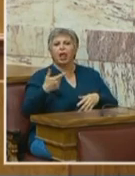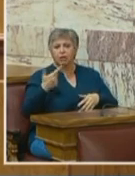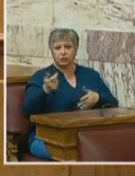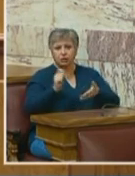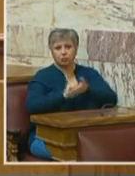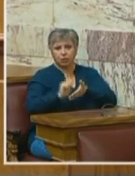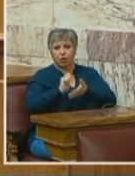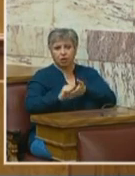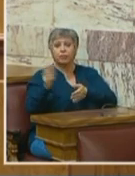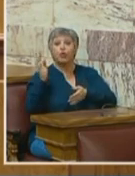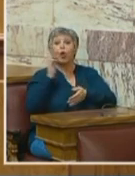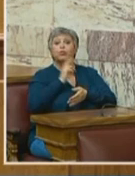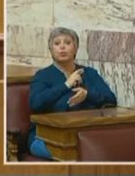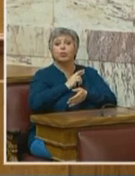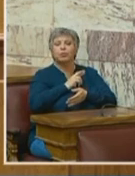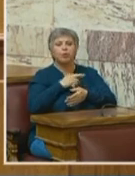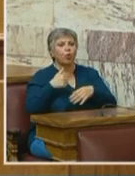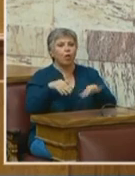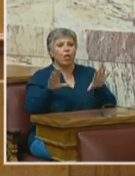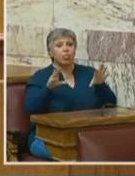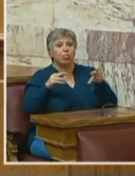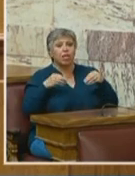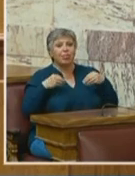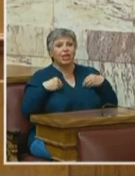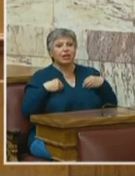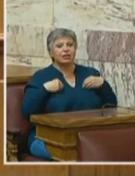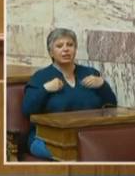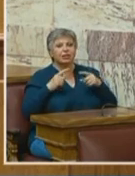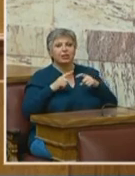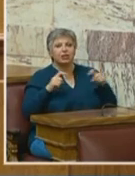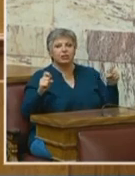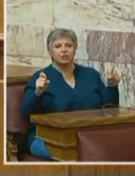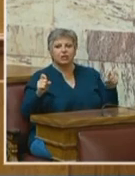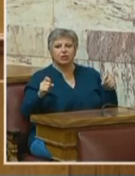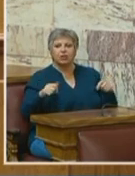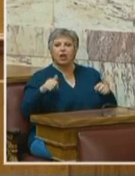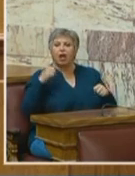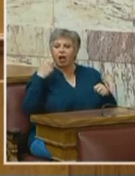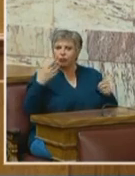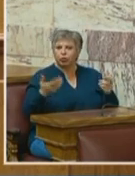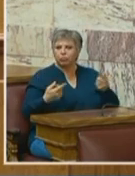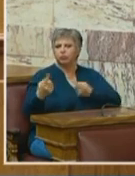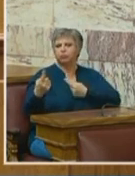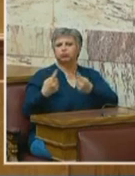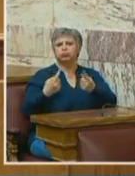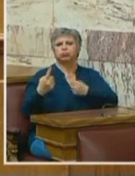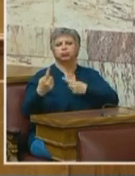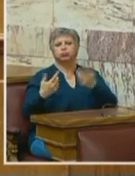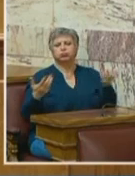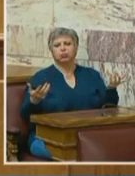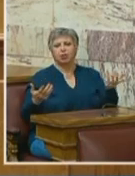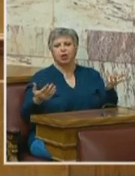δεν αποδέχεστε καν το βασικό κανόνα της δημοκρατικής αντιπαράθεσης, που είναι ο